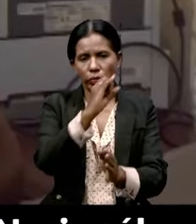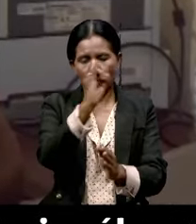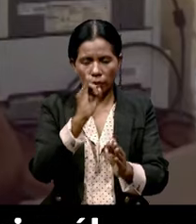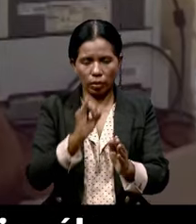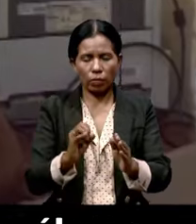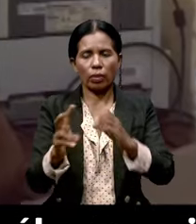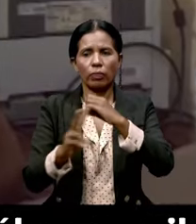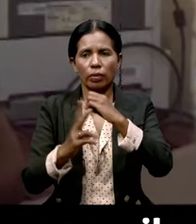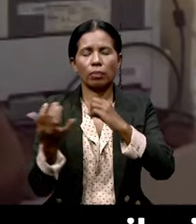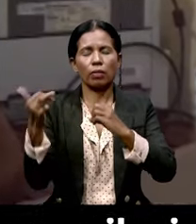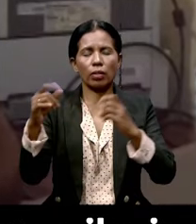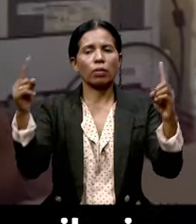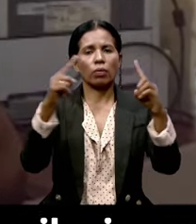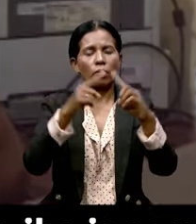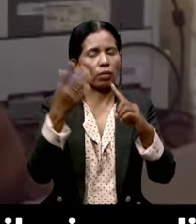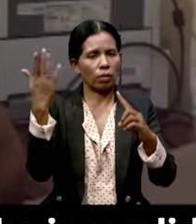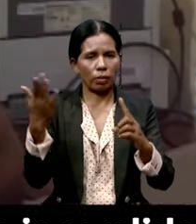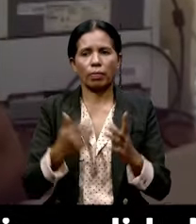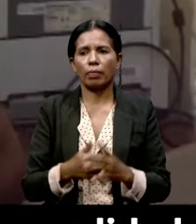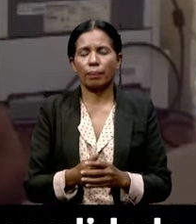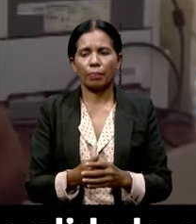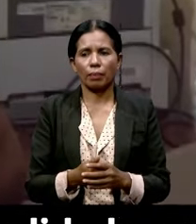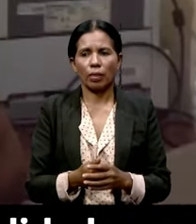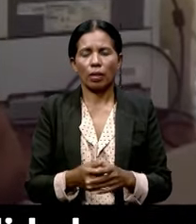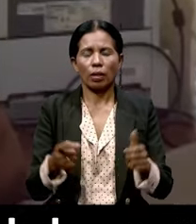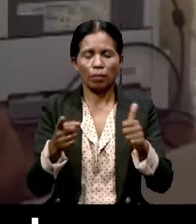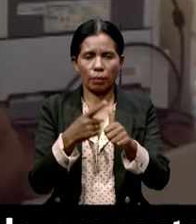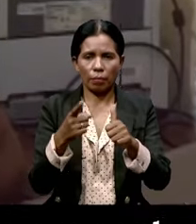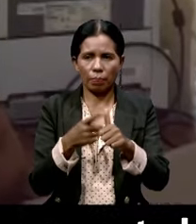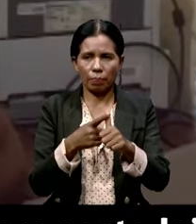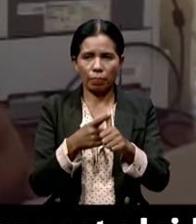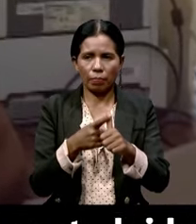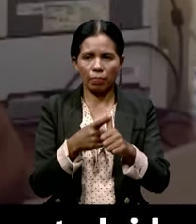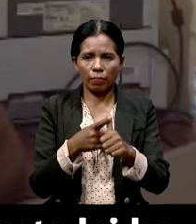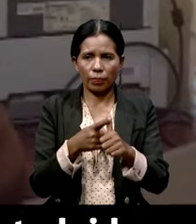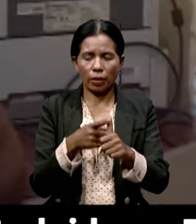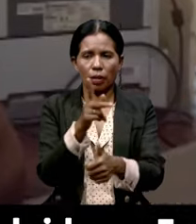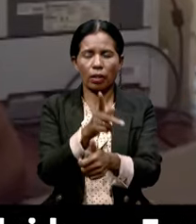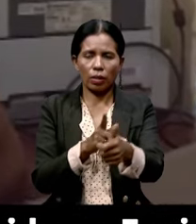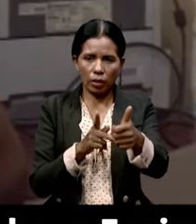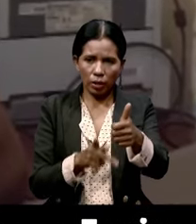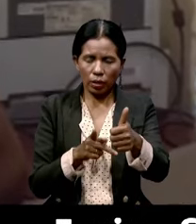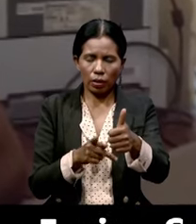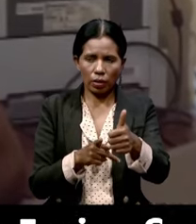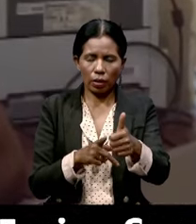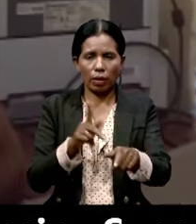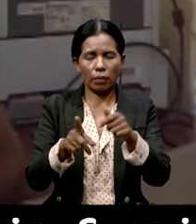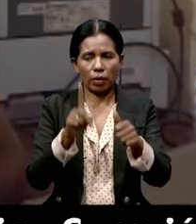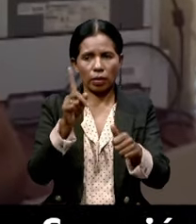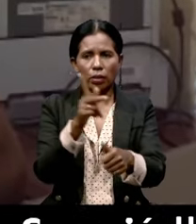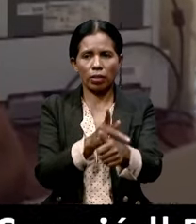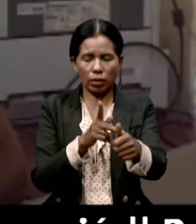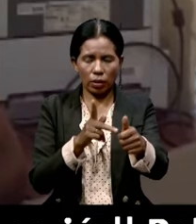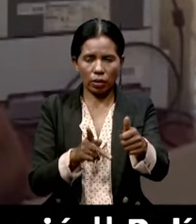sira depois to ira ba ira primeiro ne ira tamba hetam